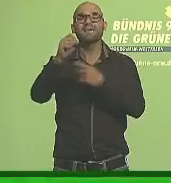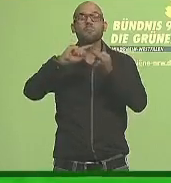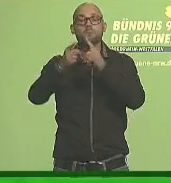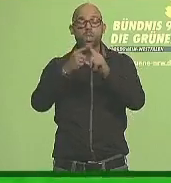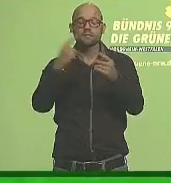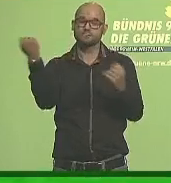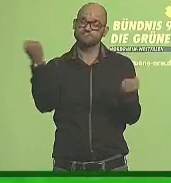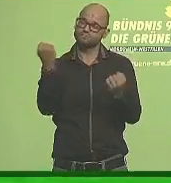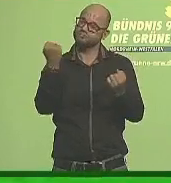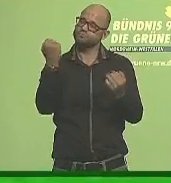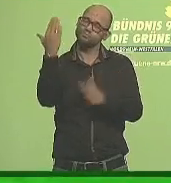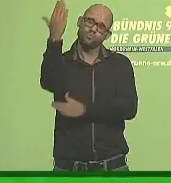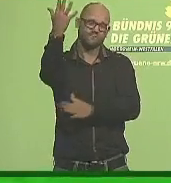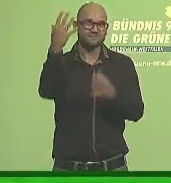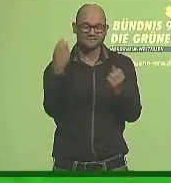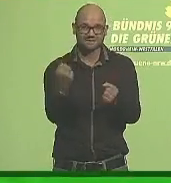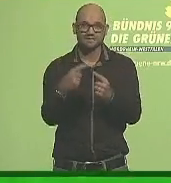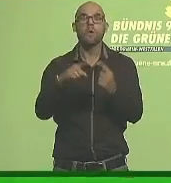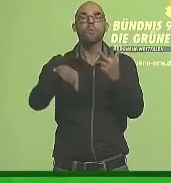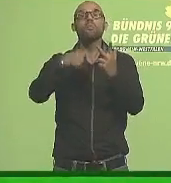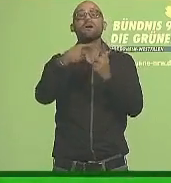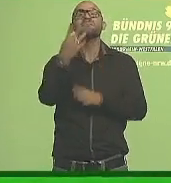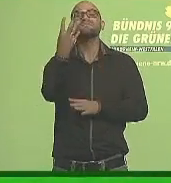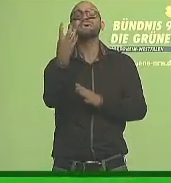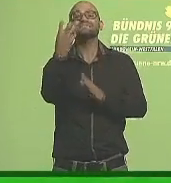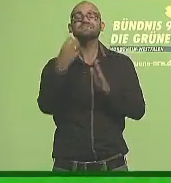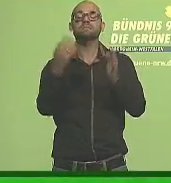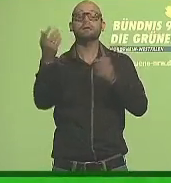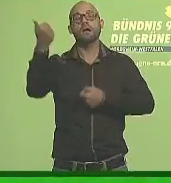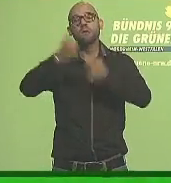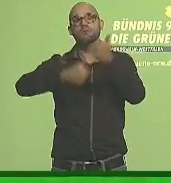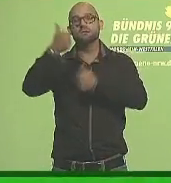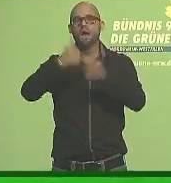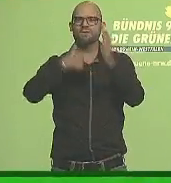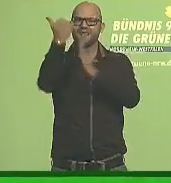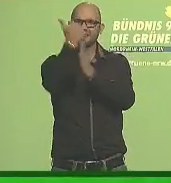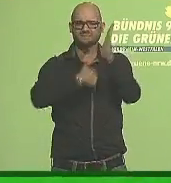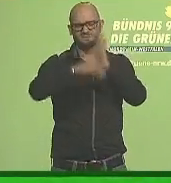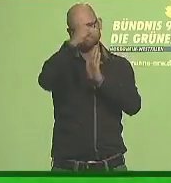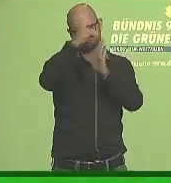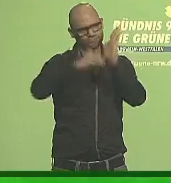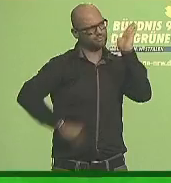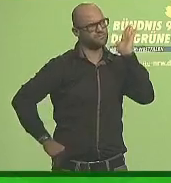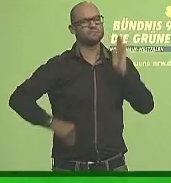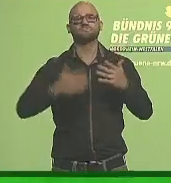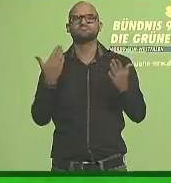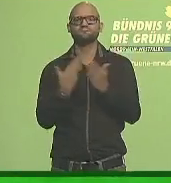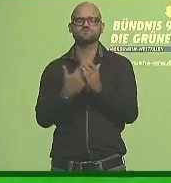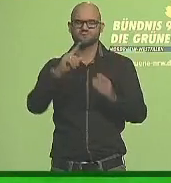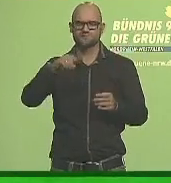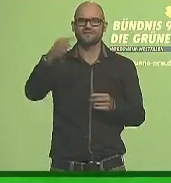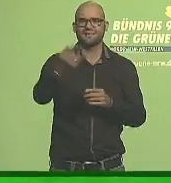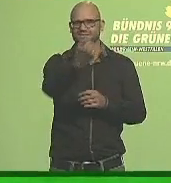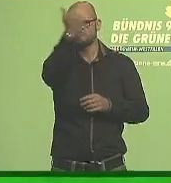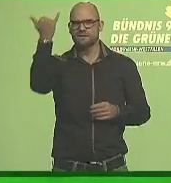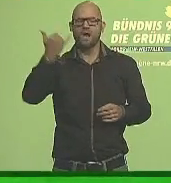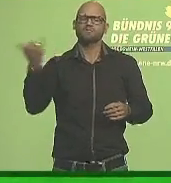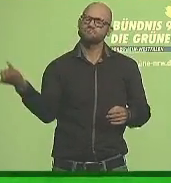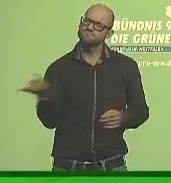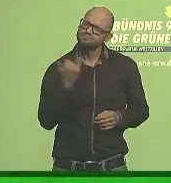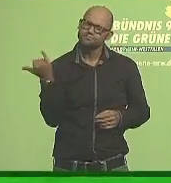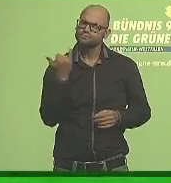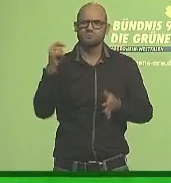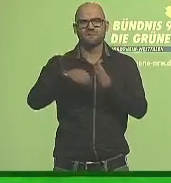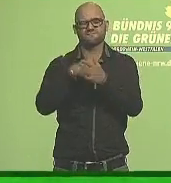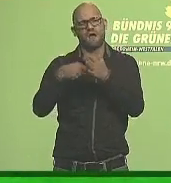und vor allem 40 Kandidatinnen und Kandidaten für unsere Liste. Und wir werden nächstes Jahr in einen fulminanten Wahlkampf